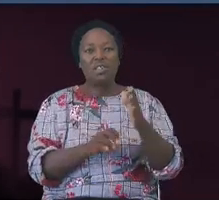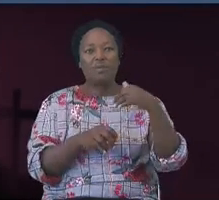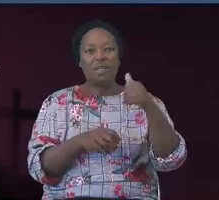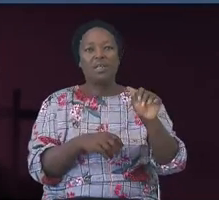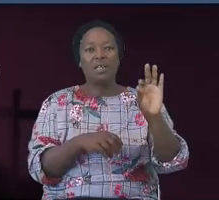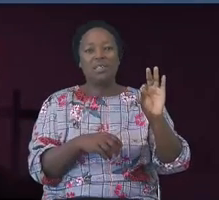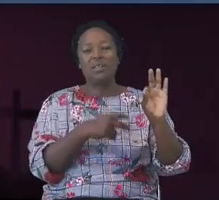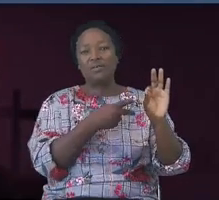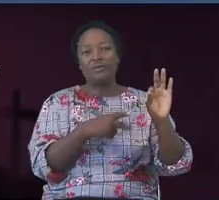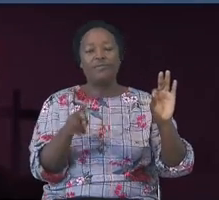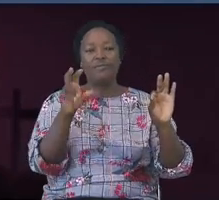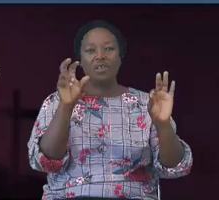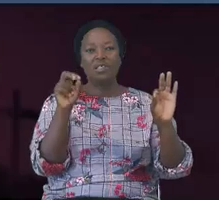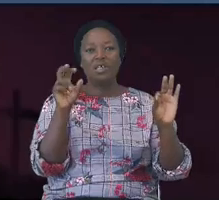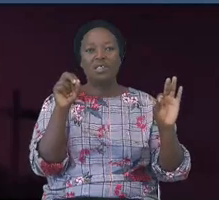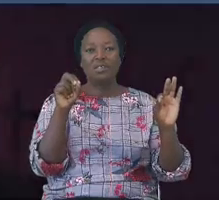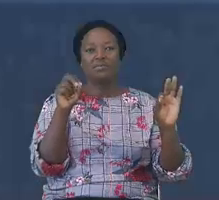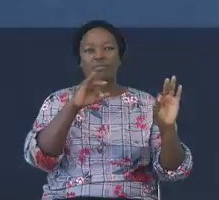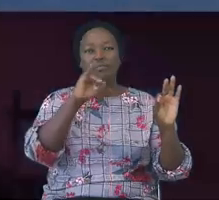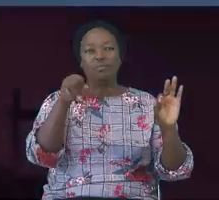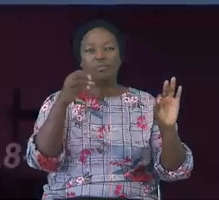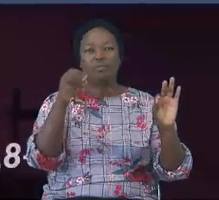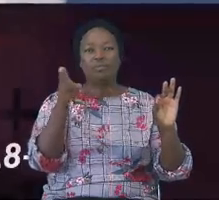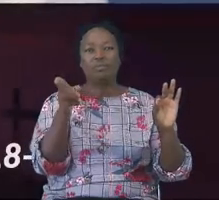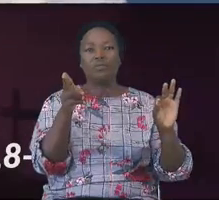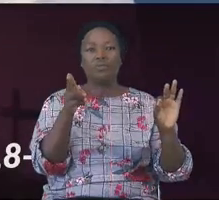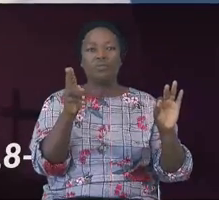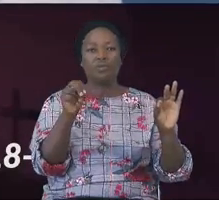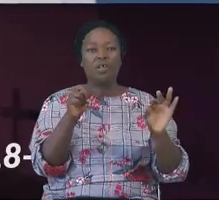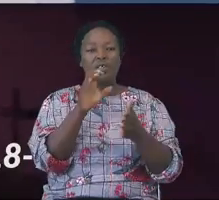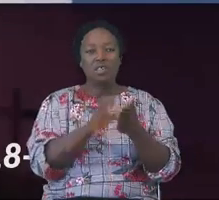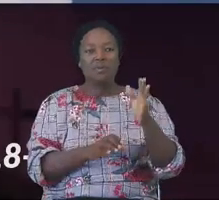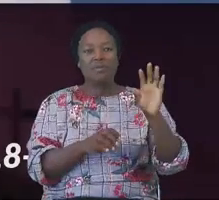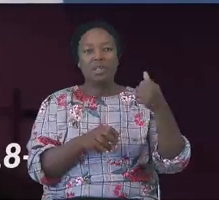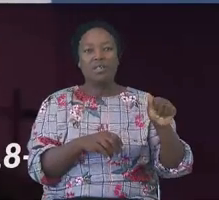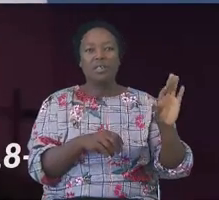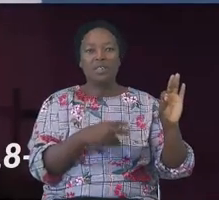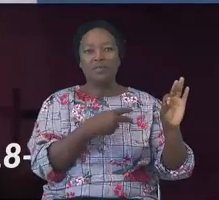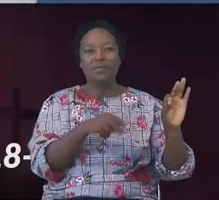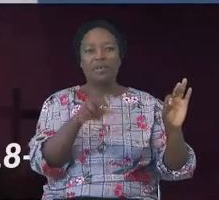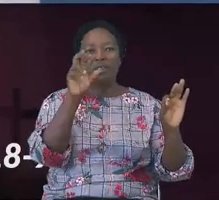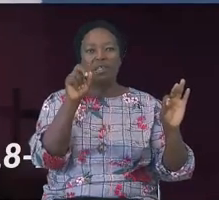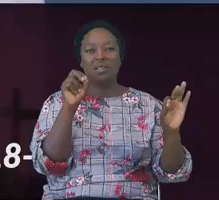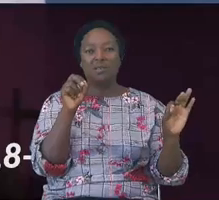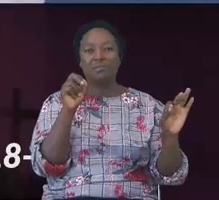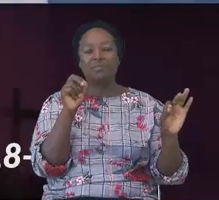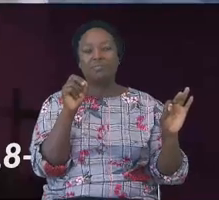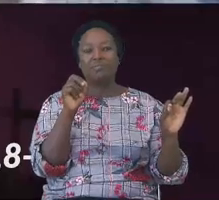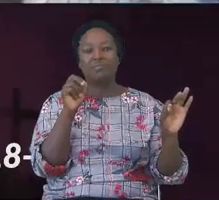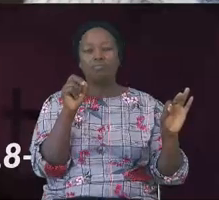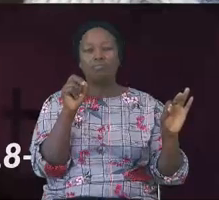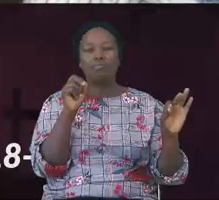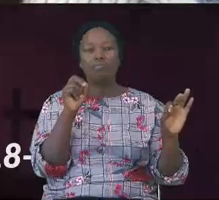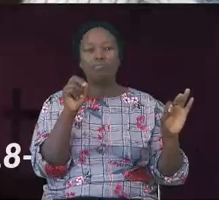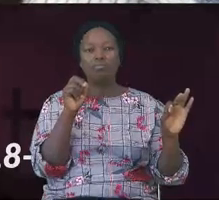Jean 19, verset 30. Jean, chapitre 19,